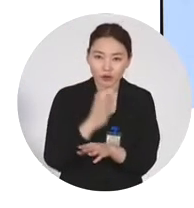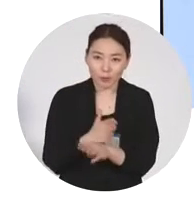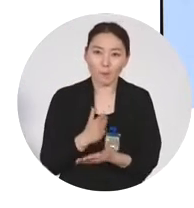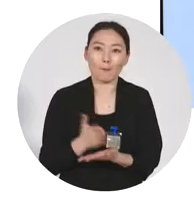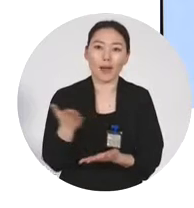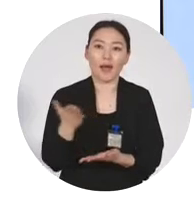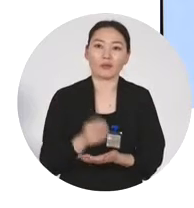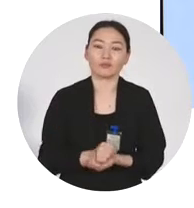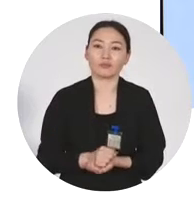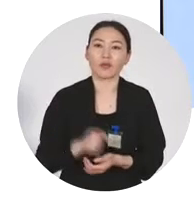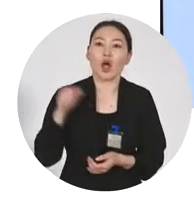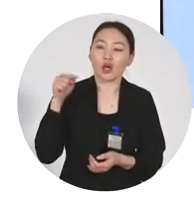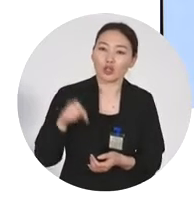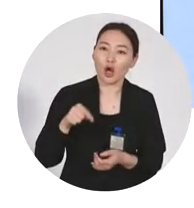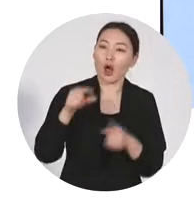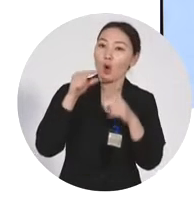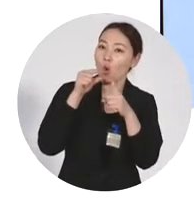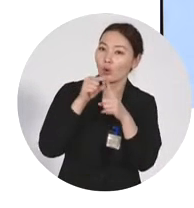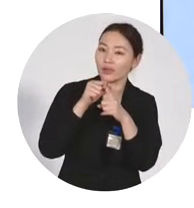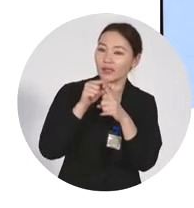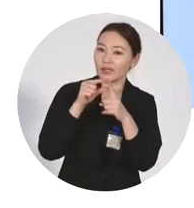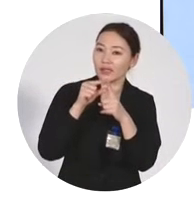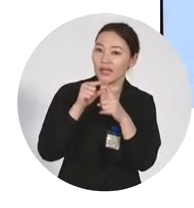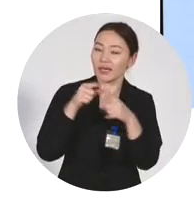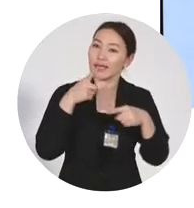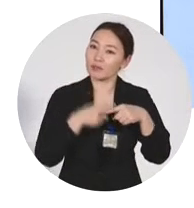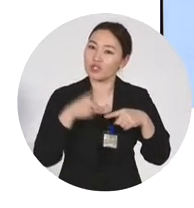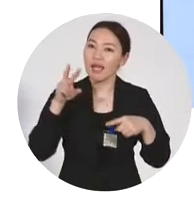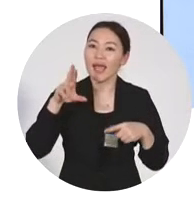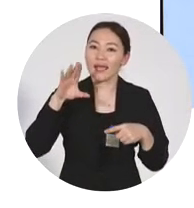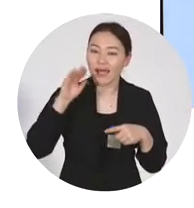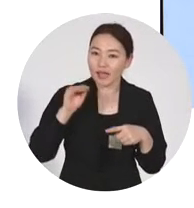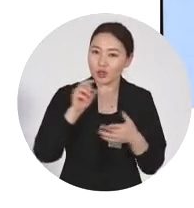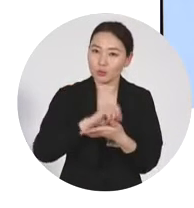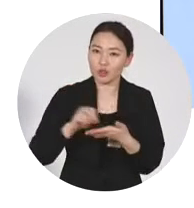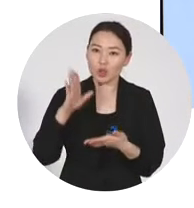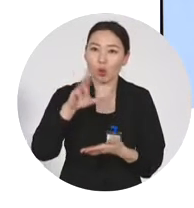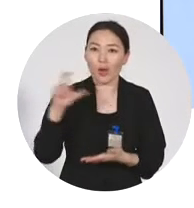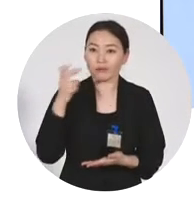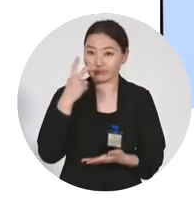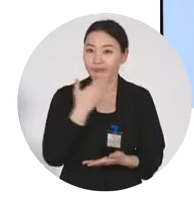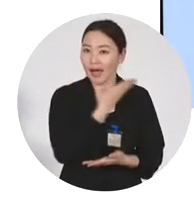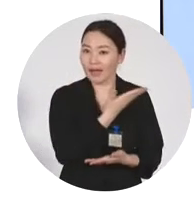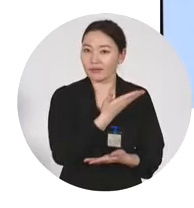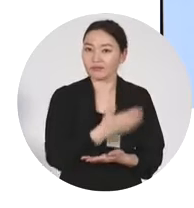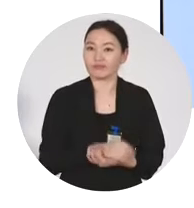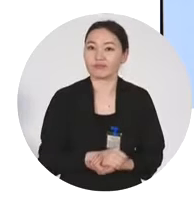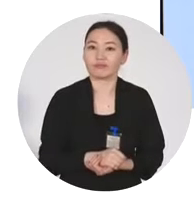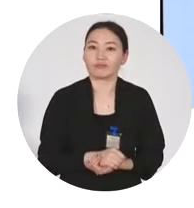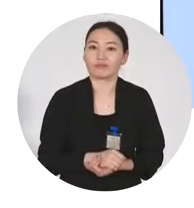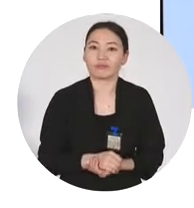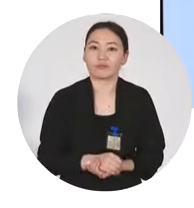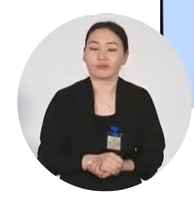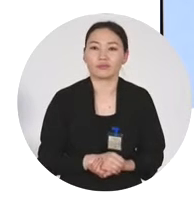гэдэг тухай мэдье. За биеэр төгсөн нөхцлүүдэд үгэнд хэрхэн дагуулдаг вэ гэдгийг мэдхийн тулд бид нар